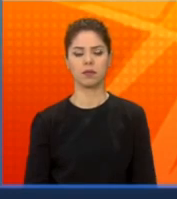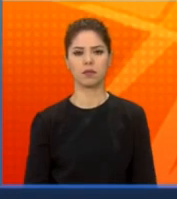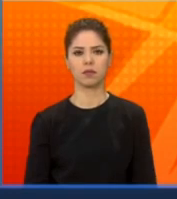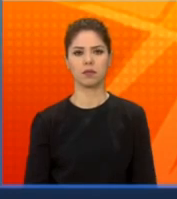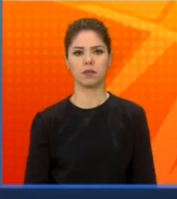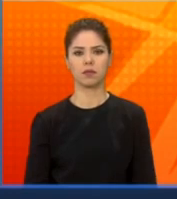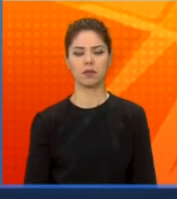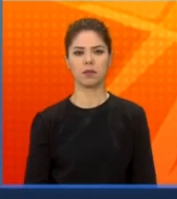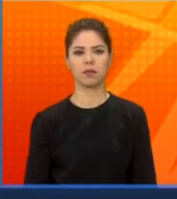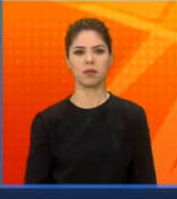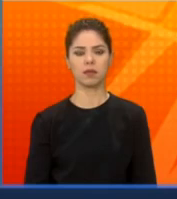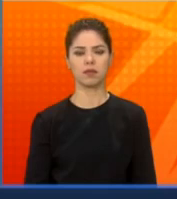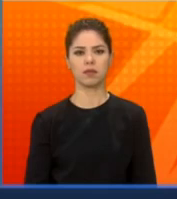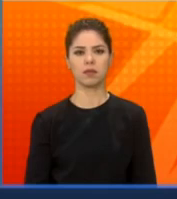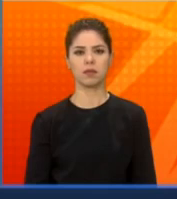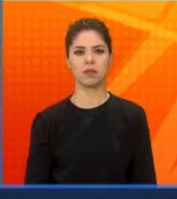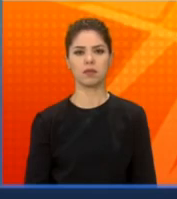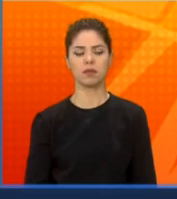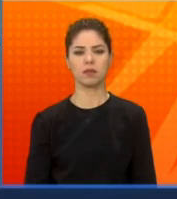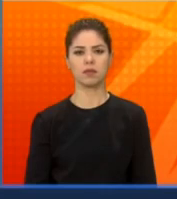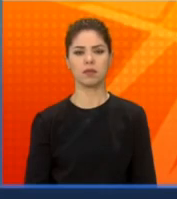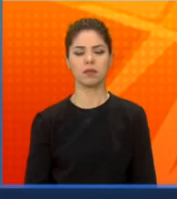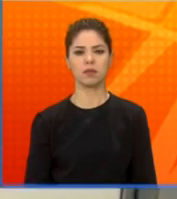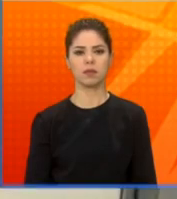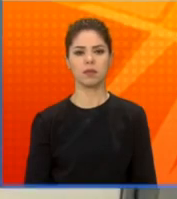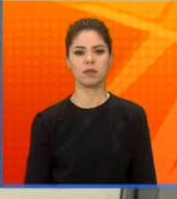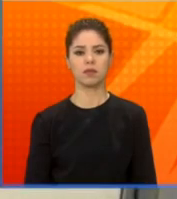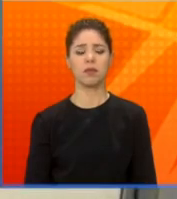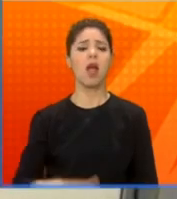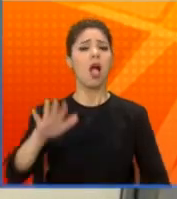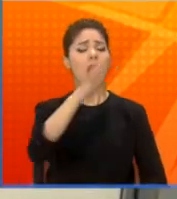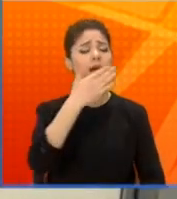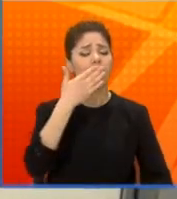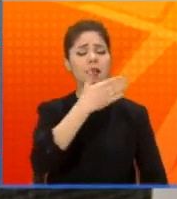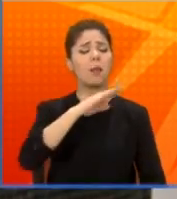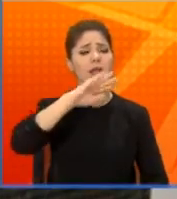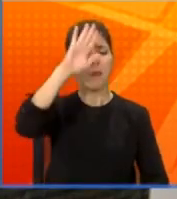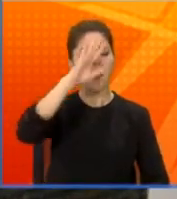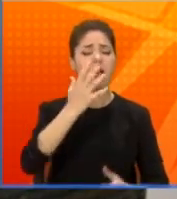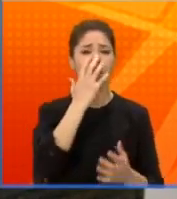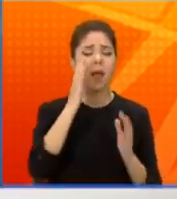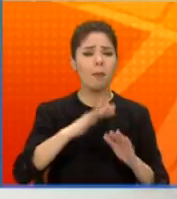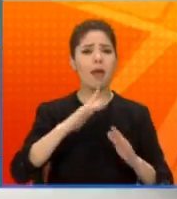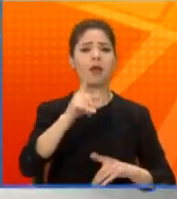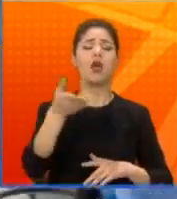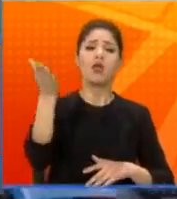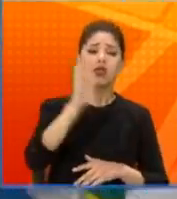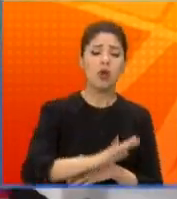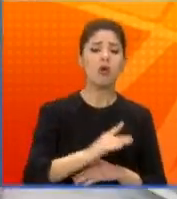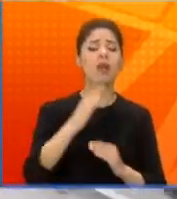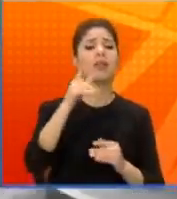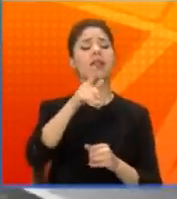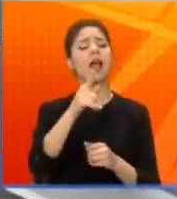son bir haftadır çok stabil seyrettiğini söyleyebiliriz. Herkes Ramazan bayramına kilitlendi. Sonrasında kısmi de olsa